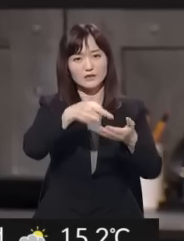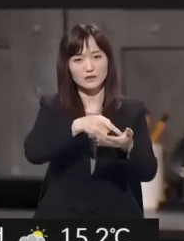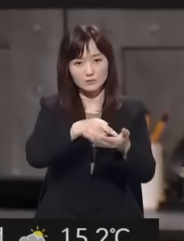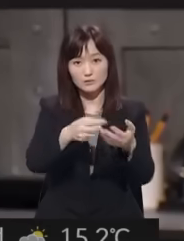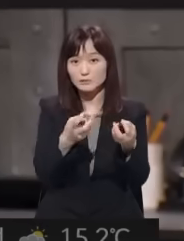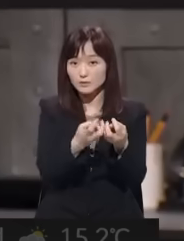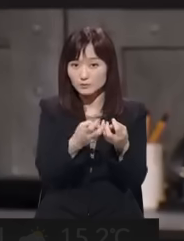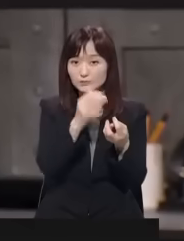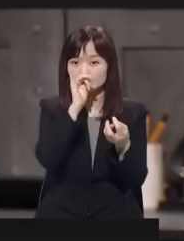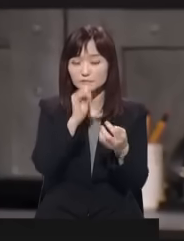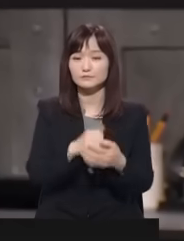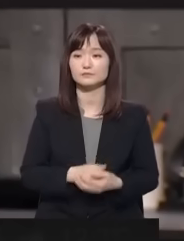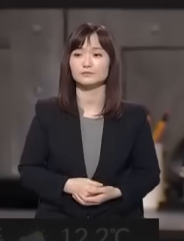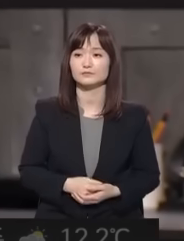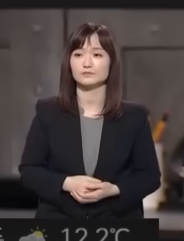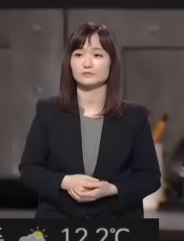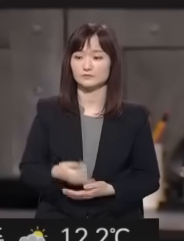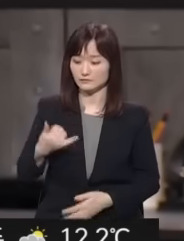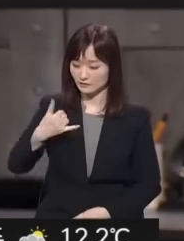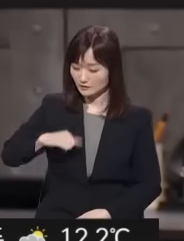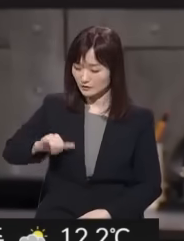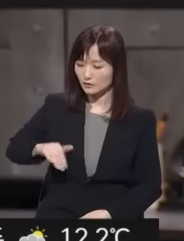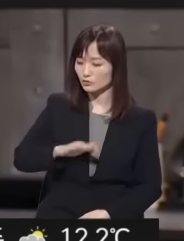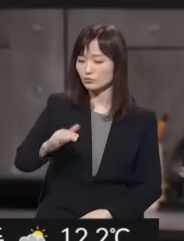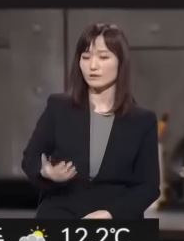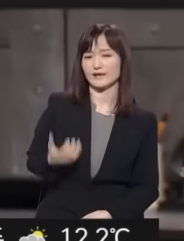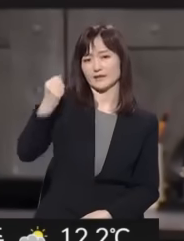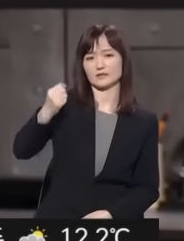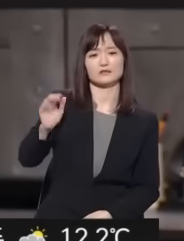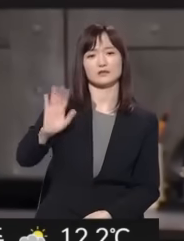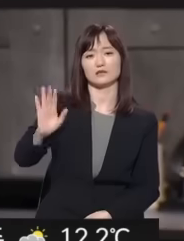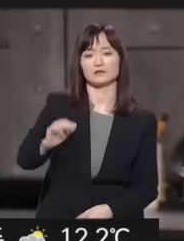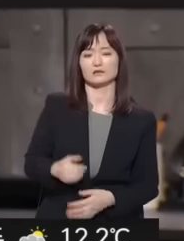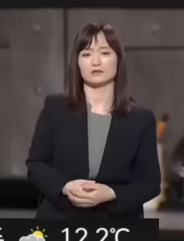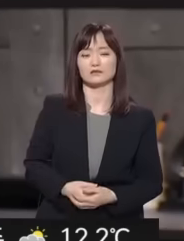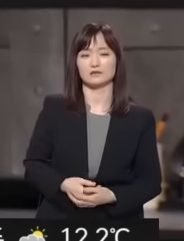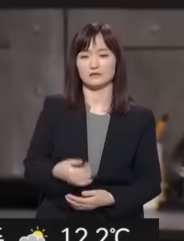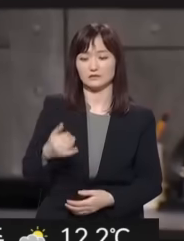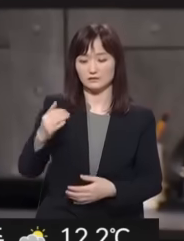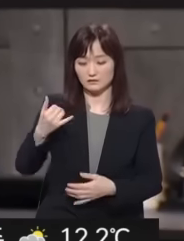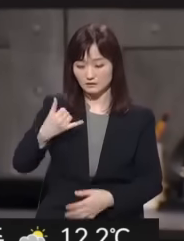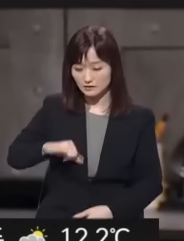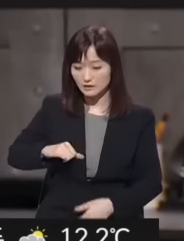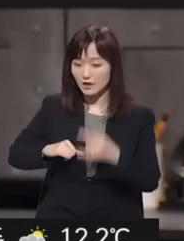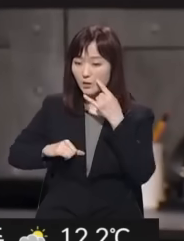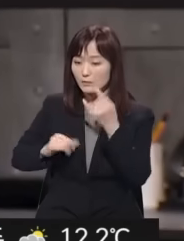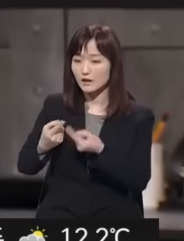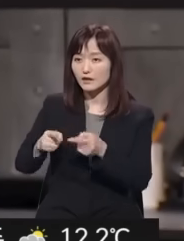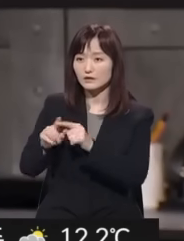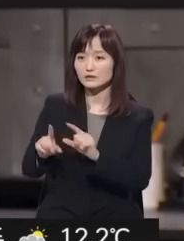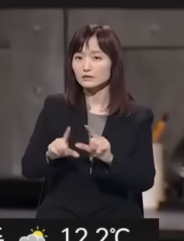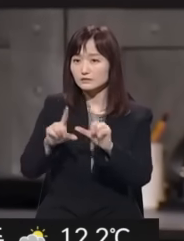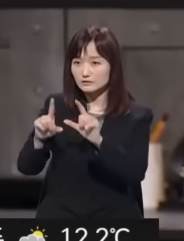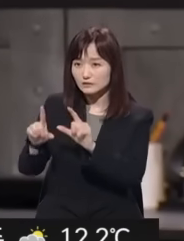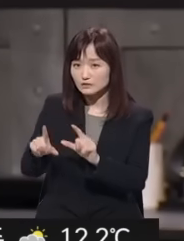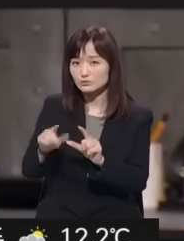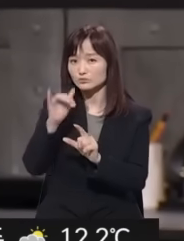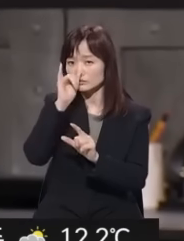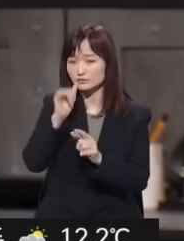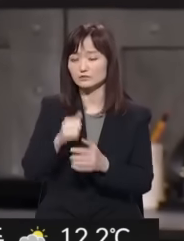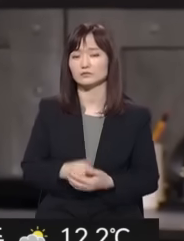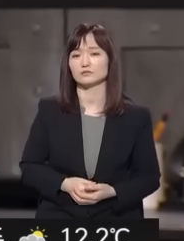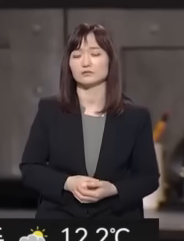반드시 말씀드리는데 아이는 우리의 소유물이 아닙니다 그렇기 때문에 아이가 엄마하고 살아갈 수 있는 충분한 환경이 존재를 하는 것이고